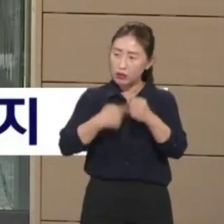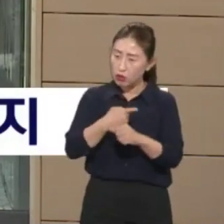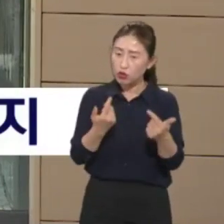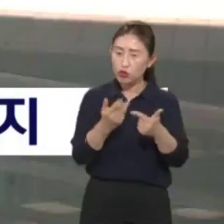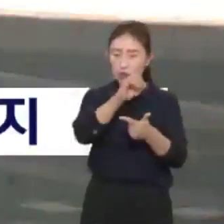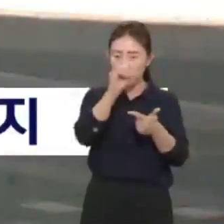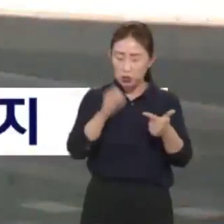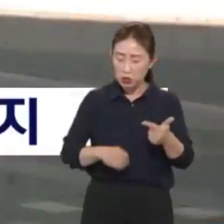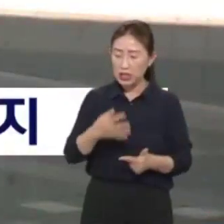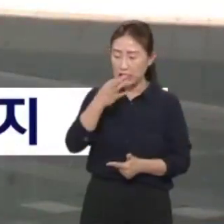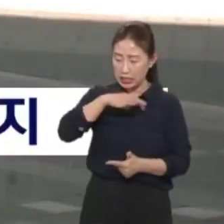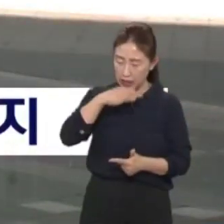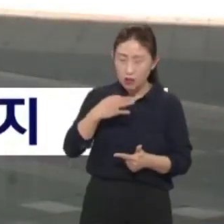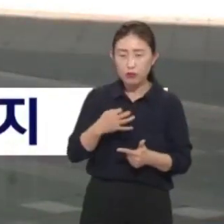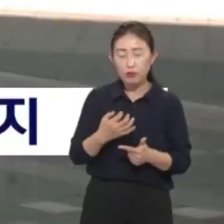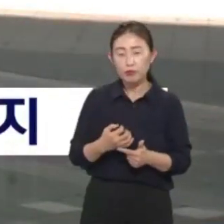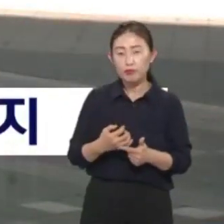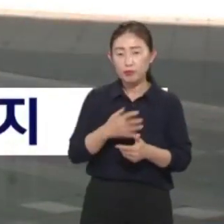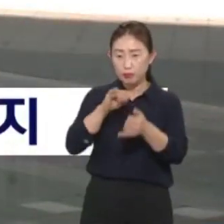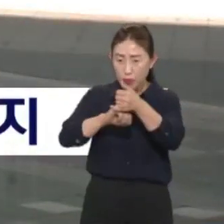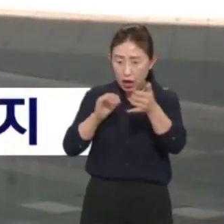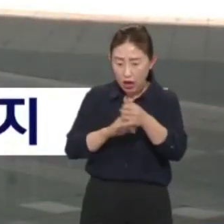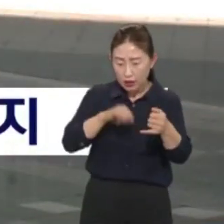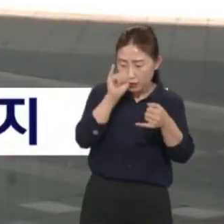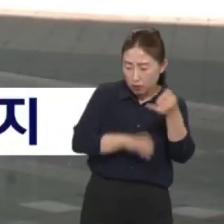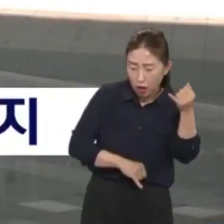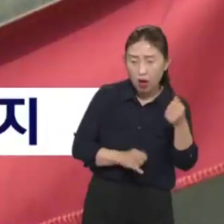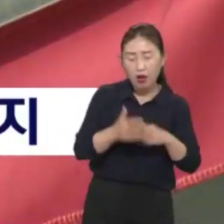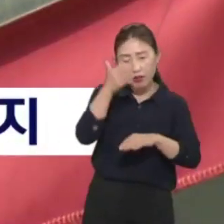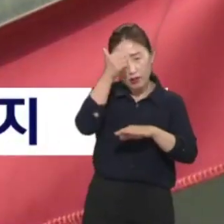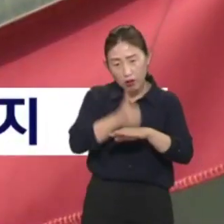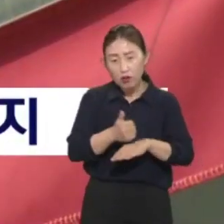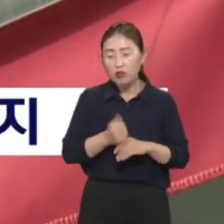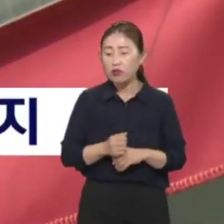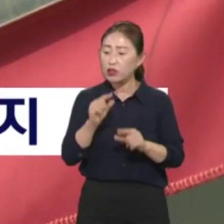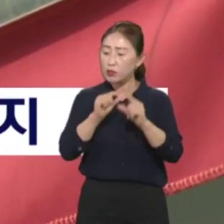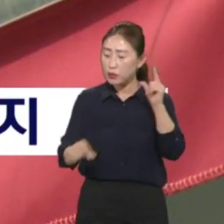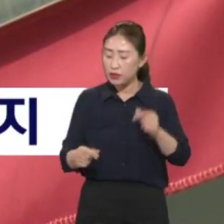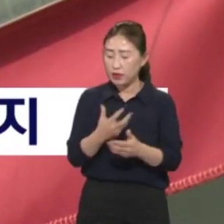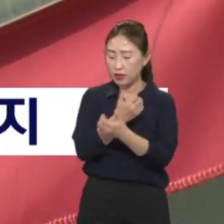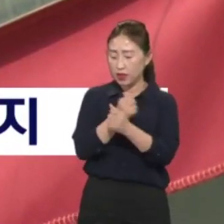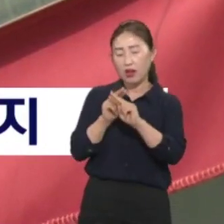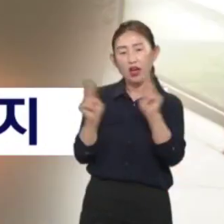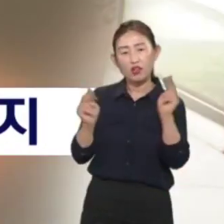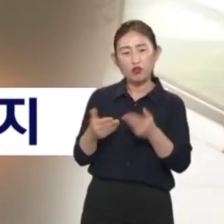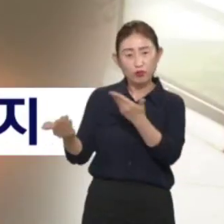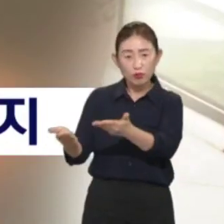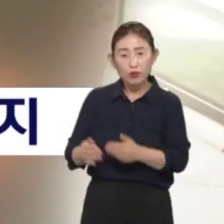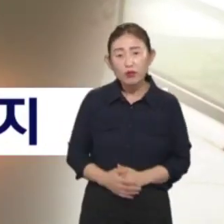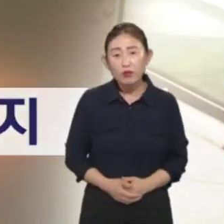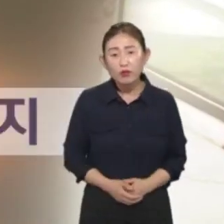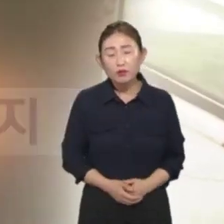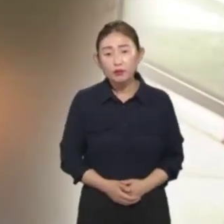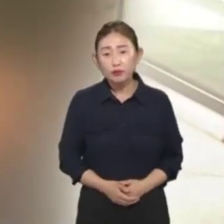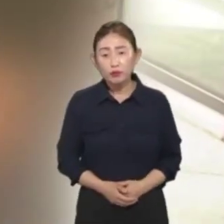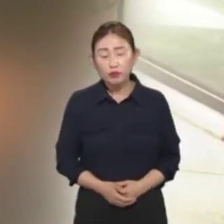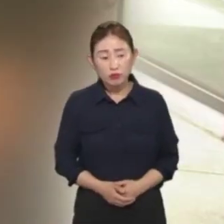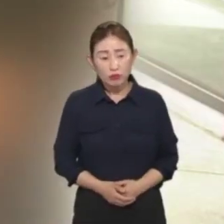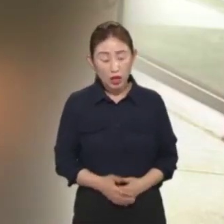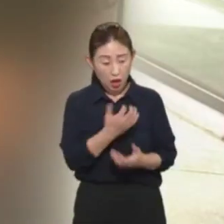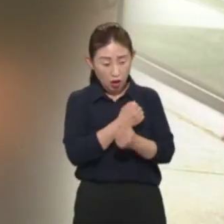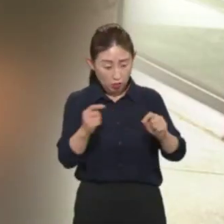이상의 임대 수익을 약속했는데 이를 지키지 못하자 결국 일부에게 분양 계약을 해지해줬습니다. 분양